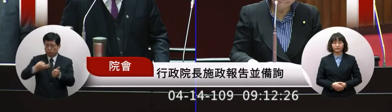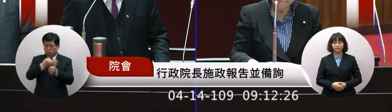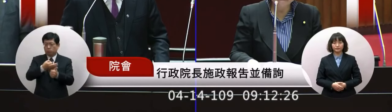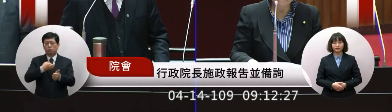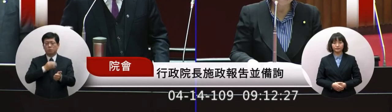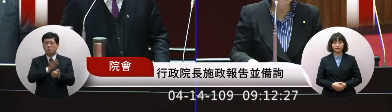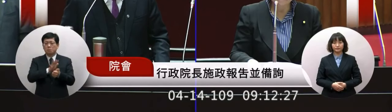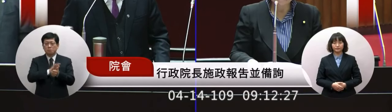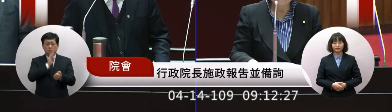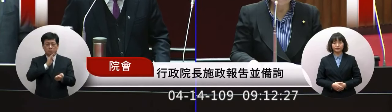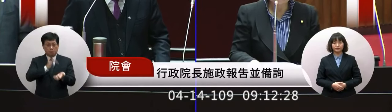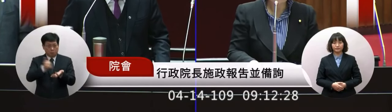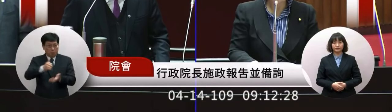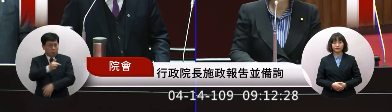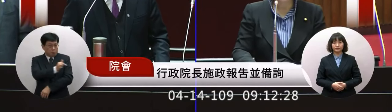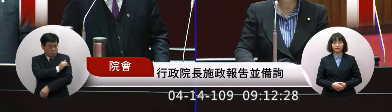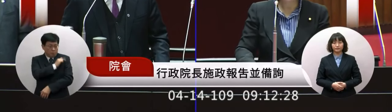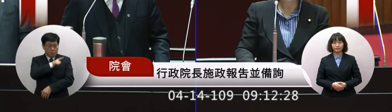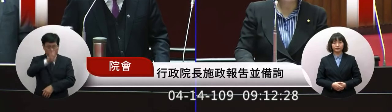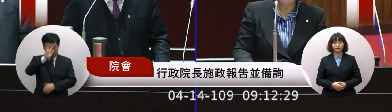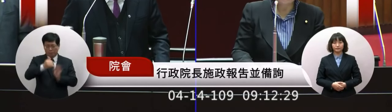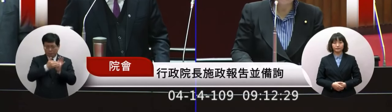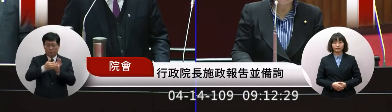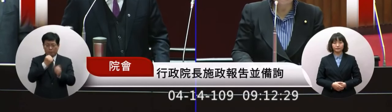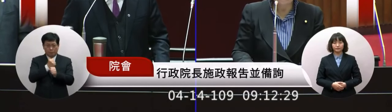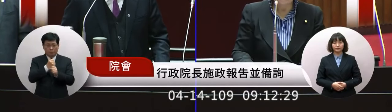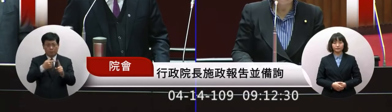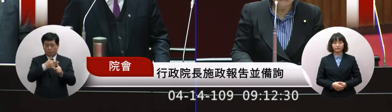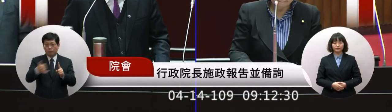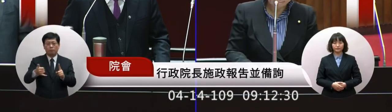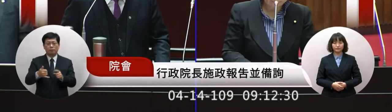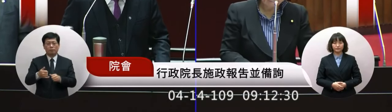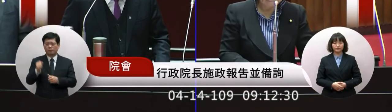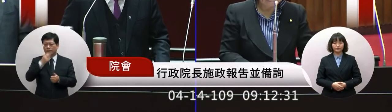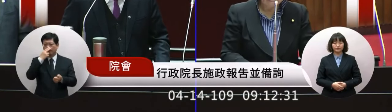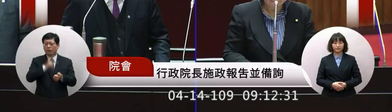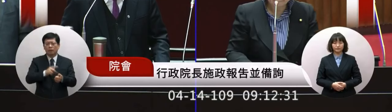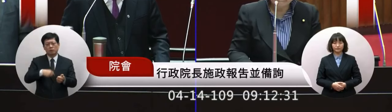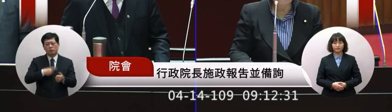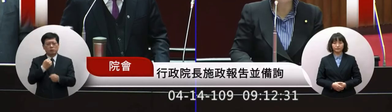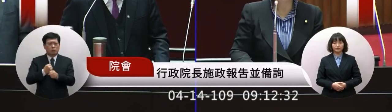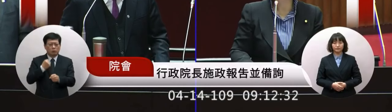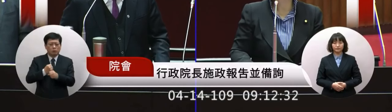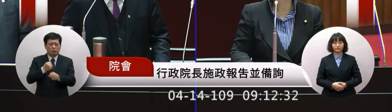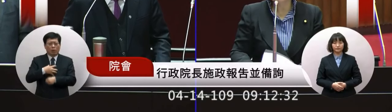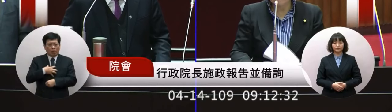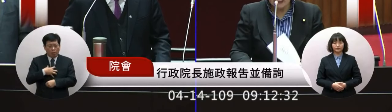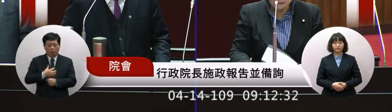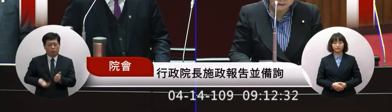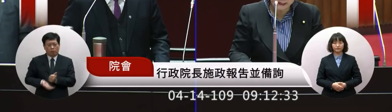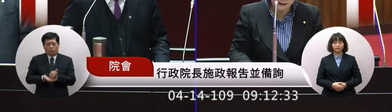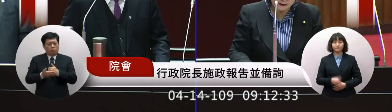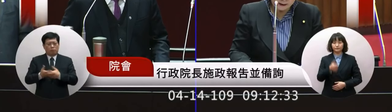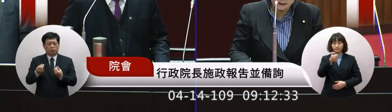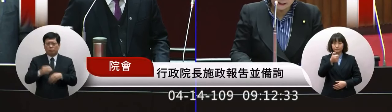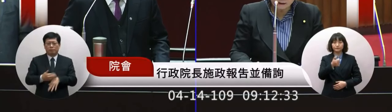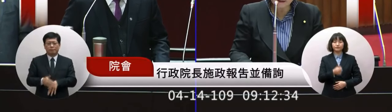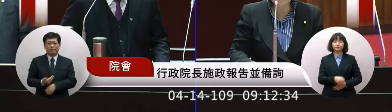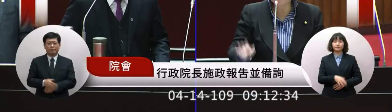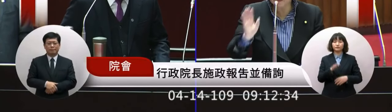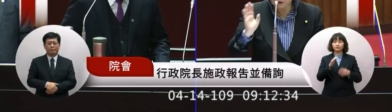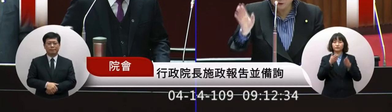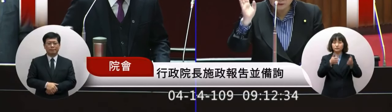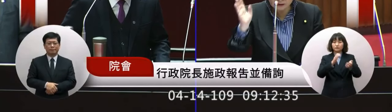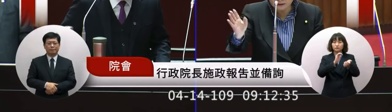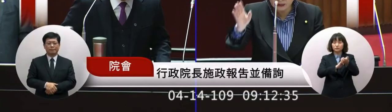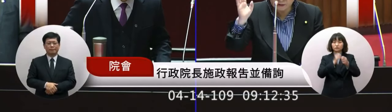医护人员、防疫人员。不能让他只有辛苦不支持他。 谢谢。医疗